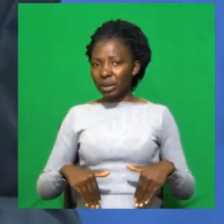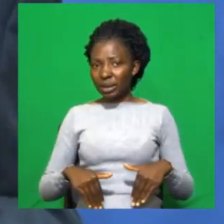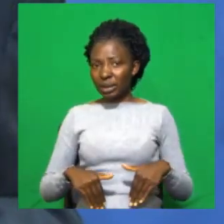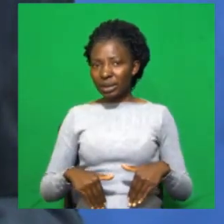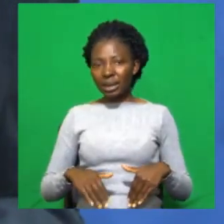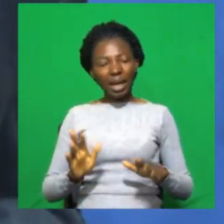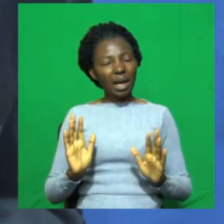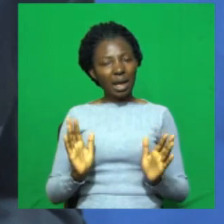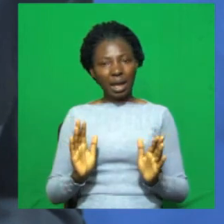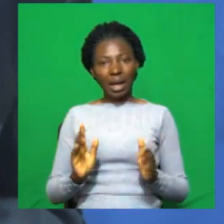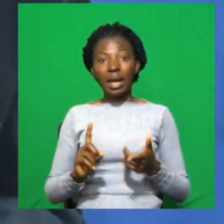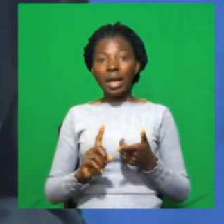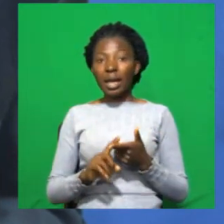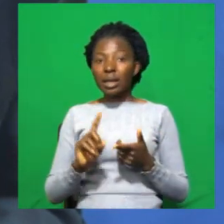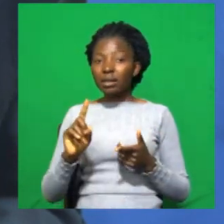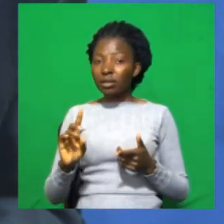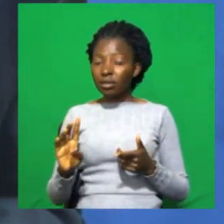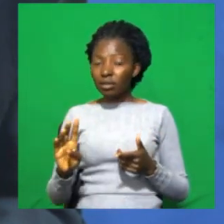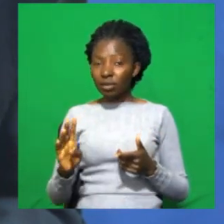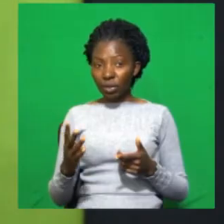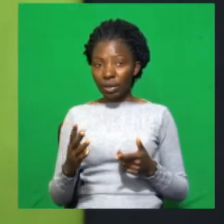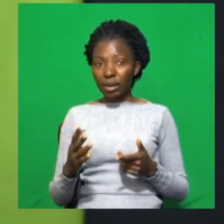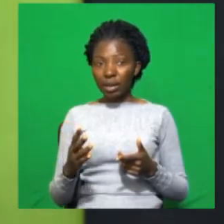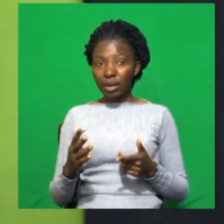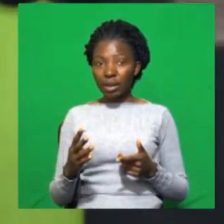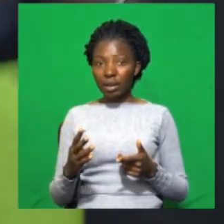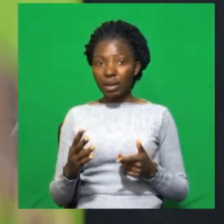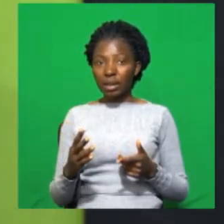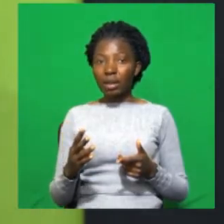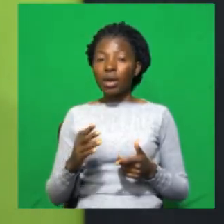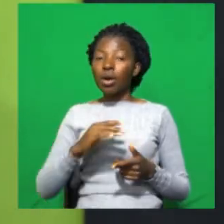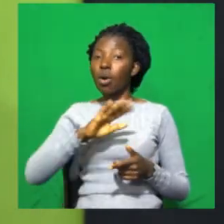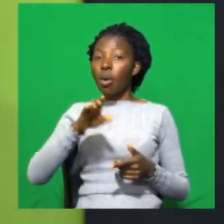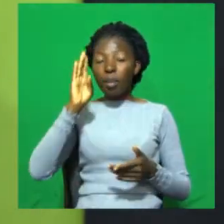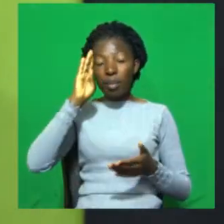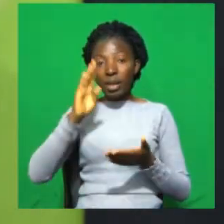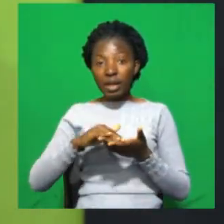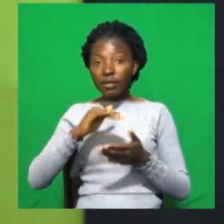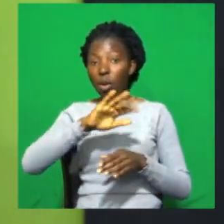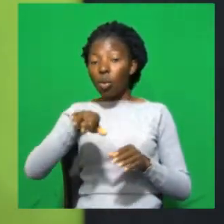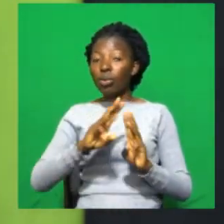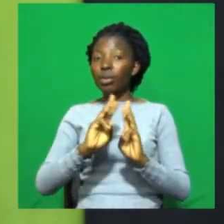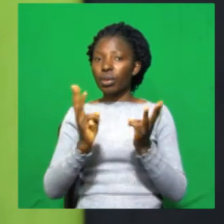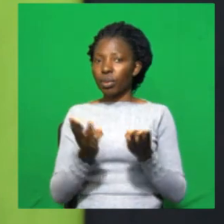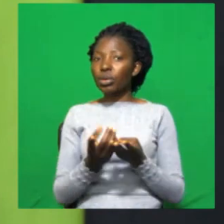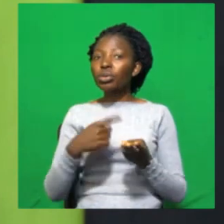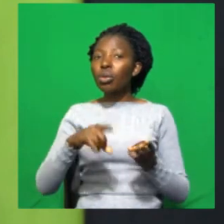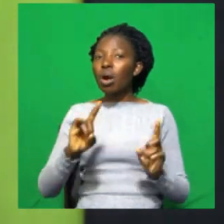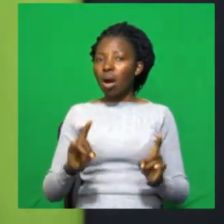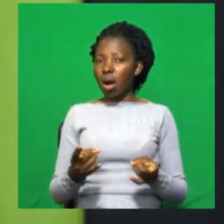mumuviri haangapinde. Saka iri kunge iri kusara ndeyevatendi vese pasi rese. Angapinde sei iyoyo?